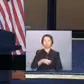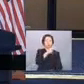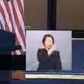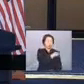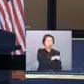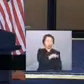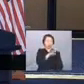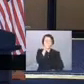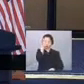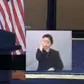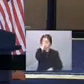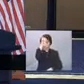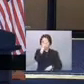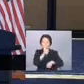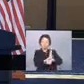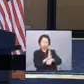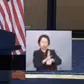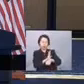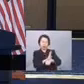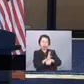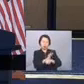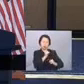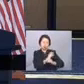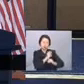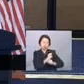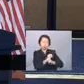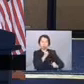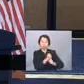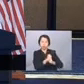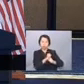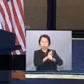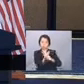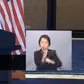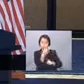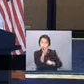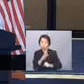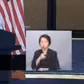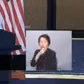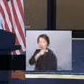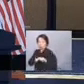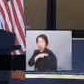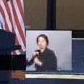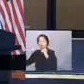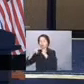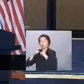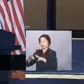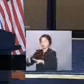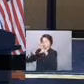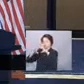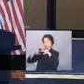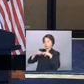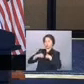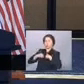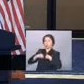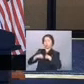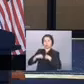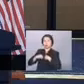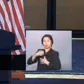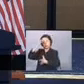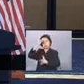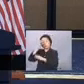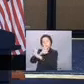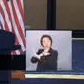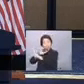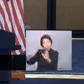kerajaan sibuk melawan pesakit COVID-19. Hospital swasta menerima pesakit-pesakit bukan COVID-19